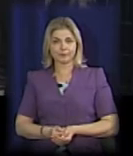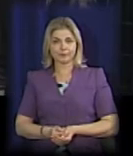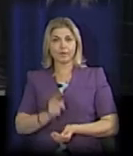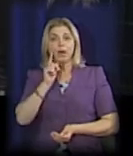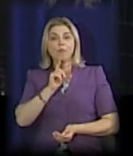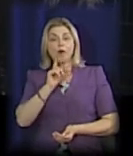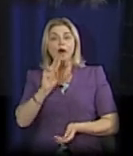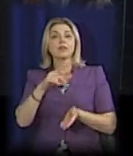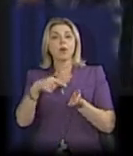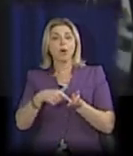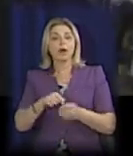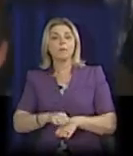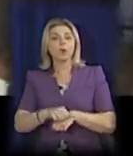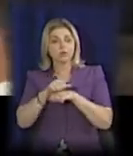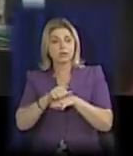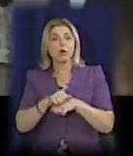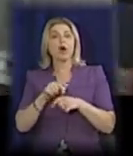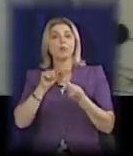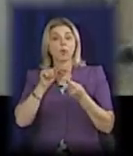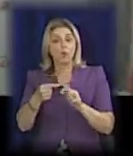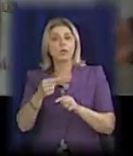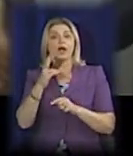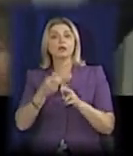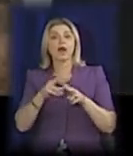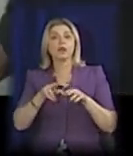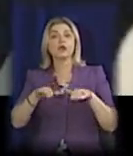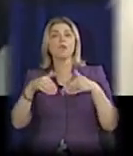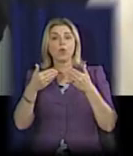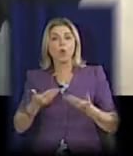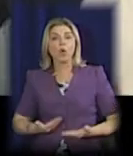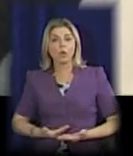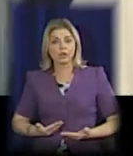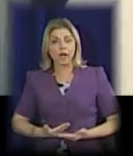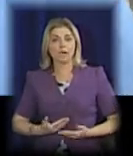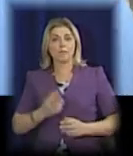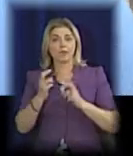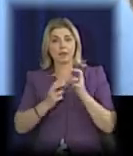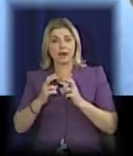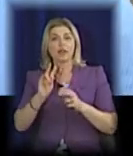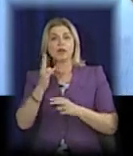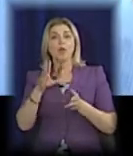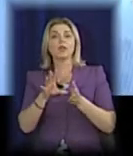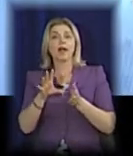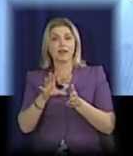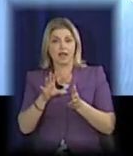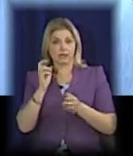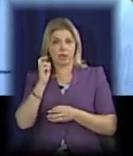Поки в Миколаєві протестують за пропоновану продукцію на комунальному підприємстві «Миколаїв Електротранс». В